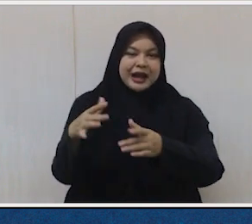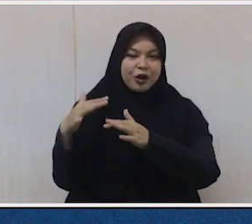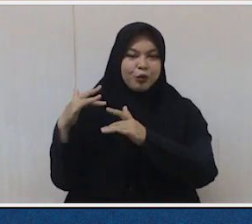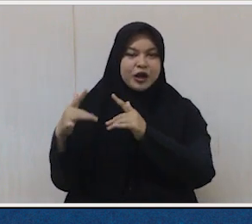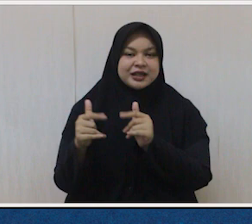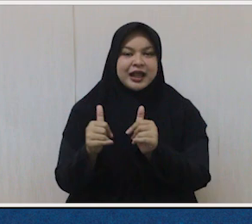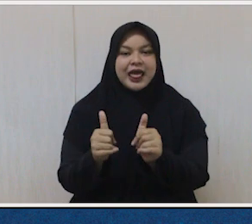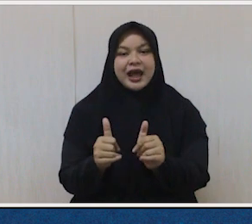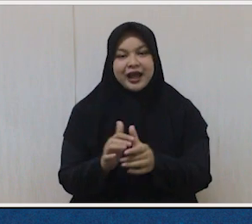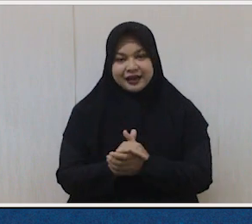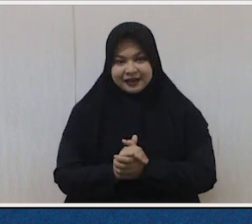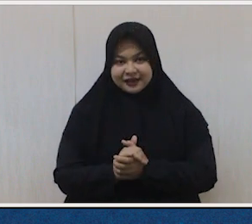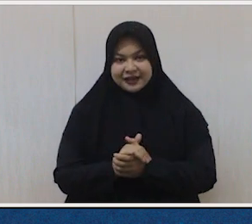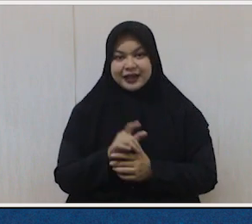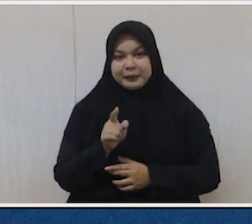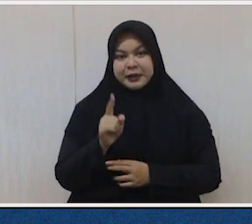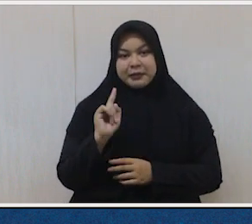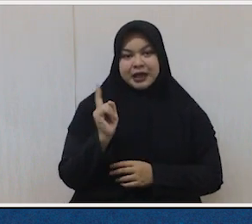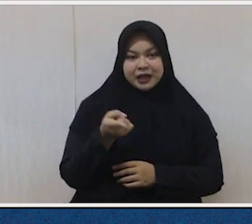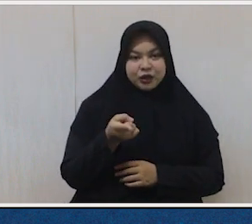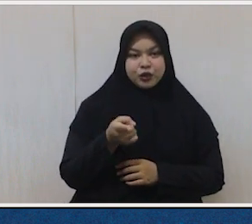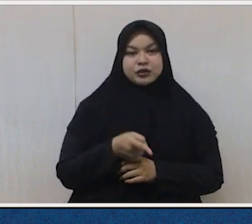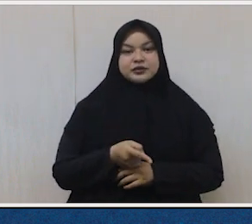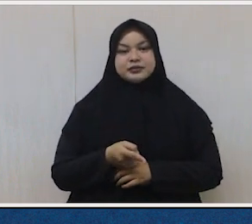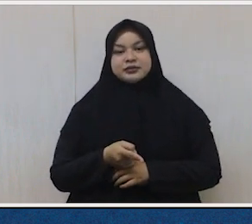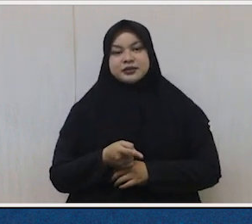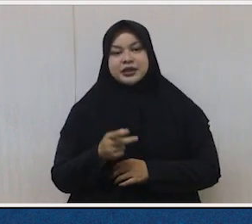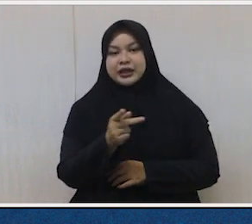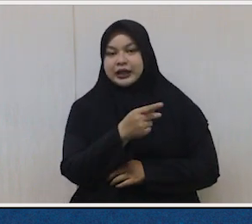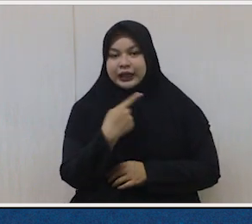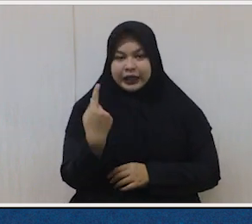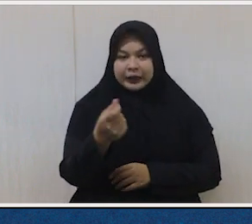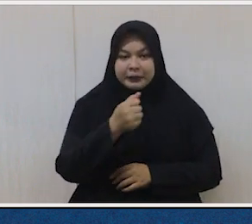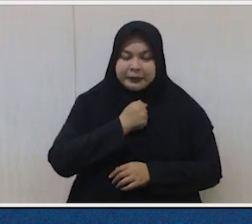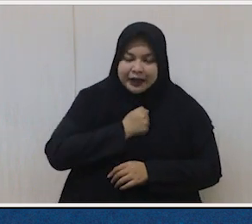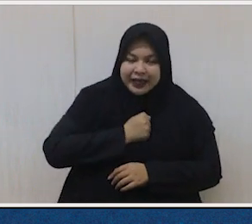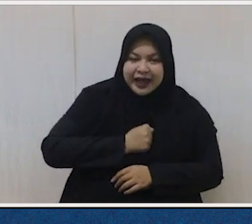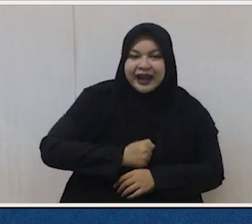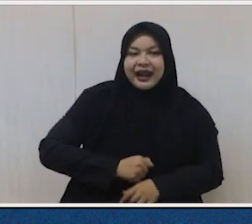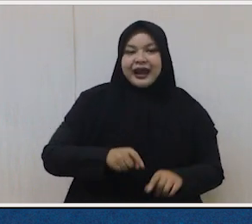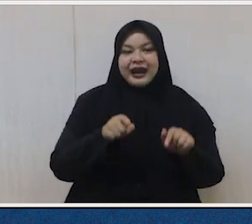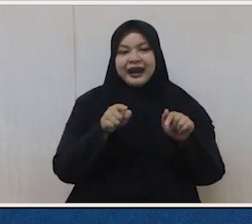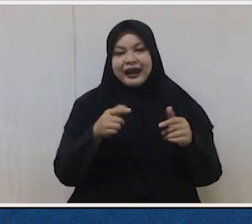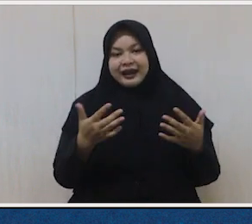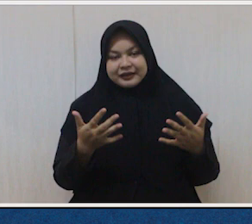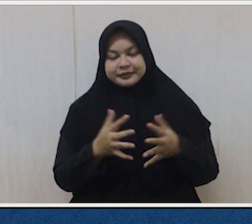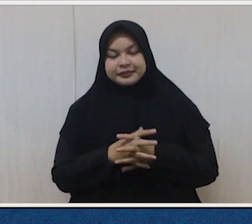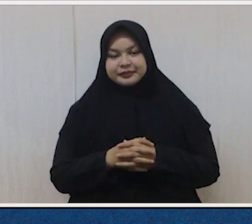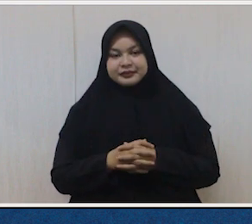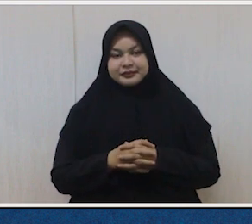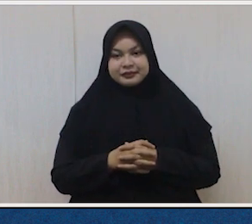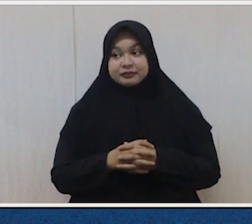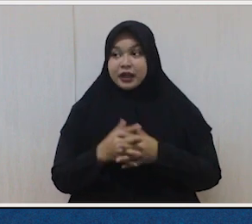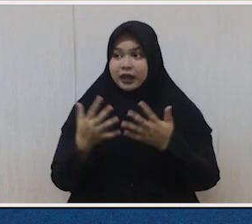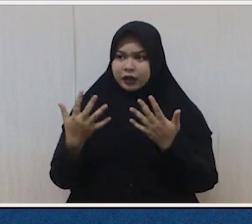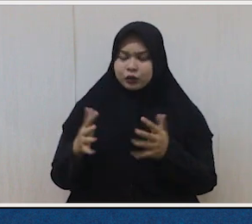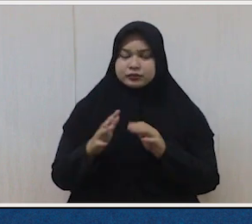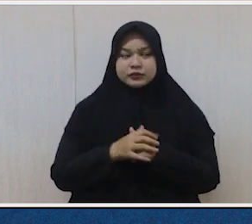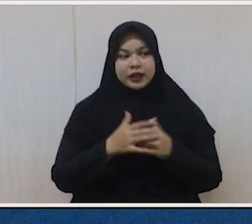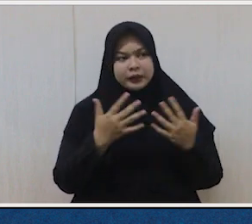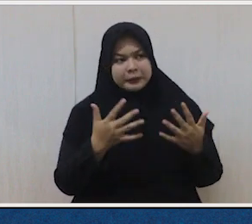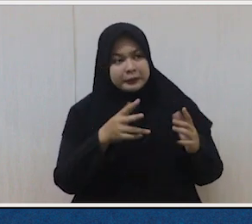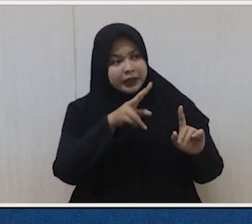akomodasi yang lain gitu jadi memang itu yang yang jadi e kami pertahankan iya iya dan EE